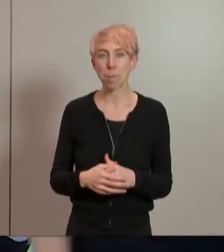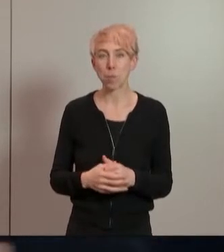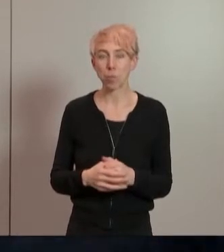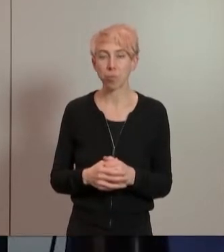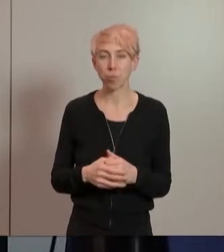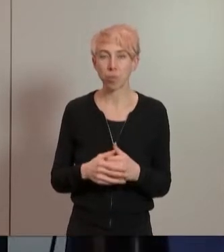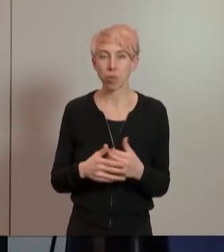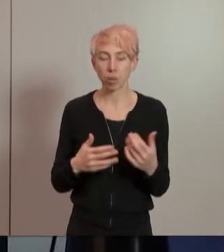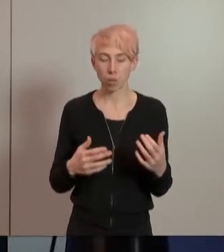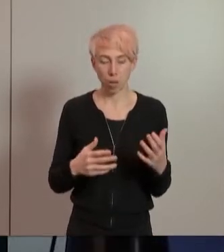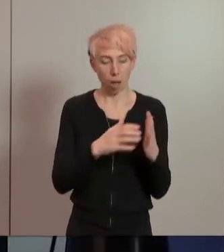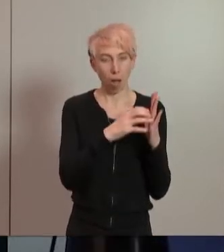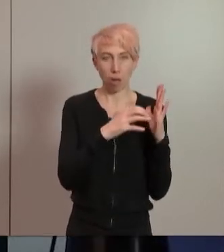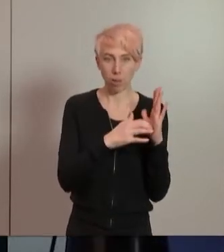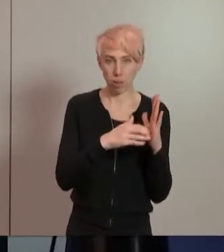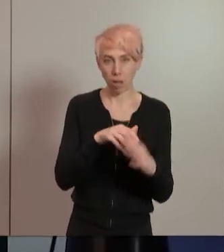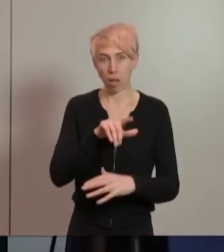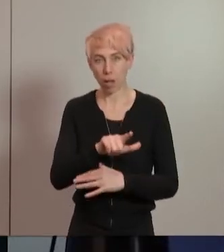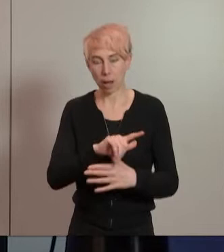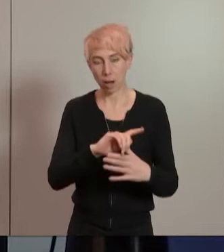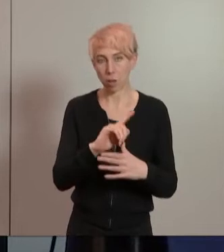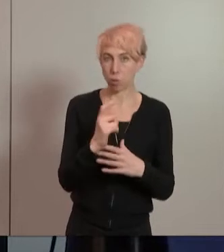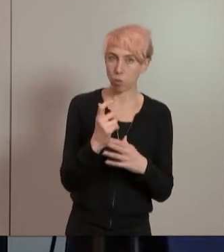donc, en application de l'article